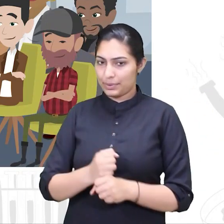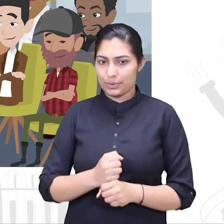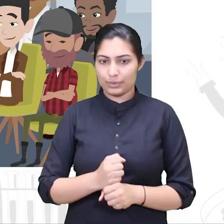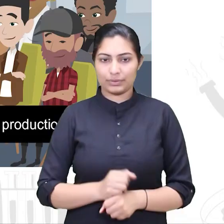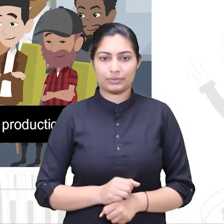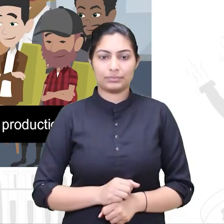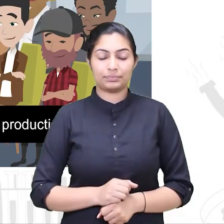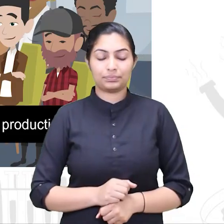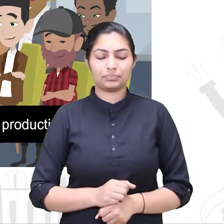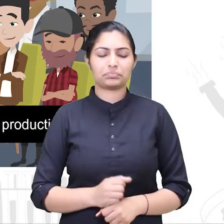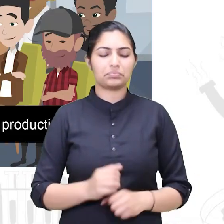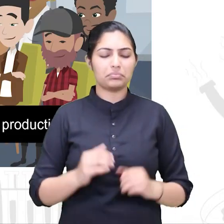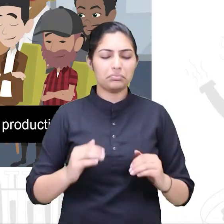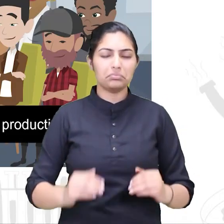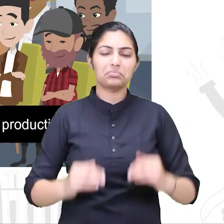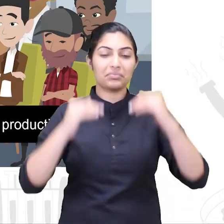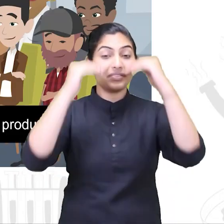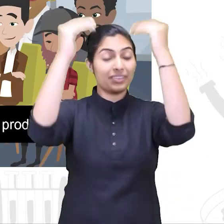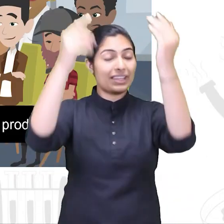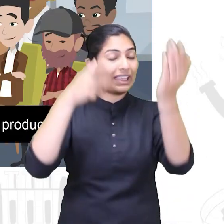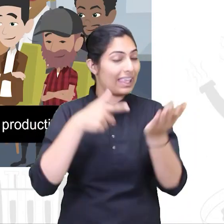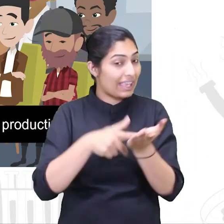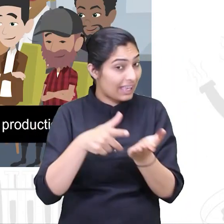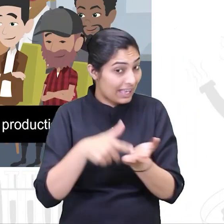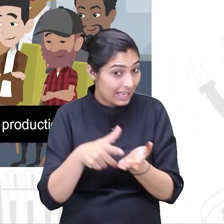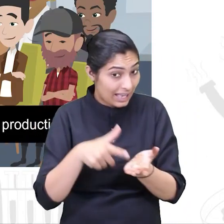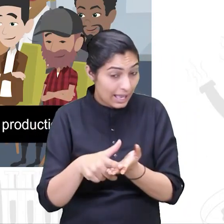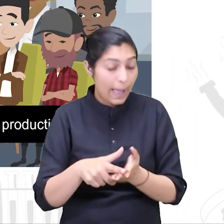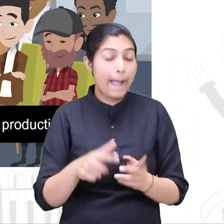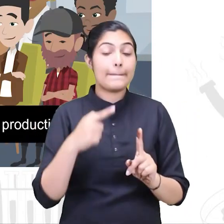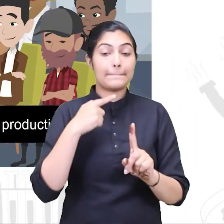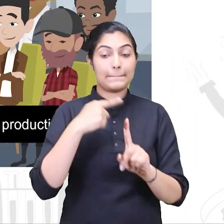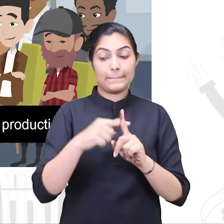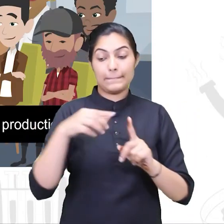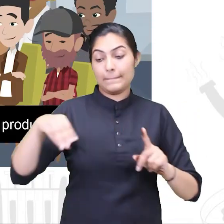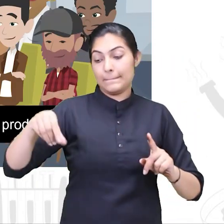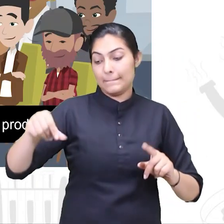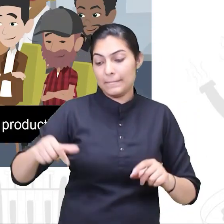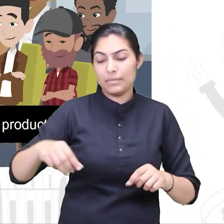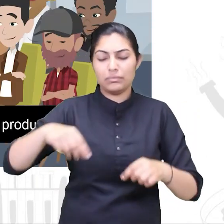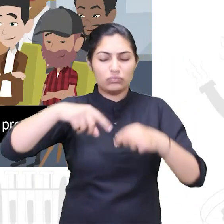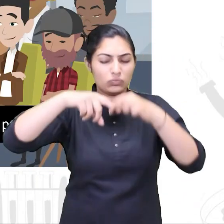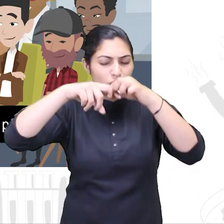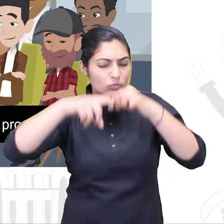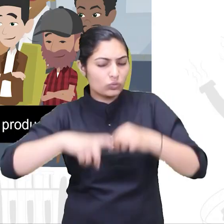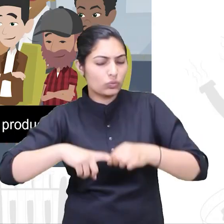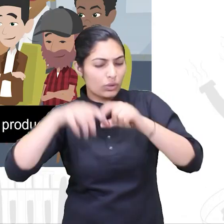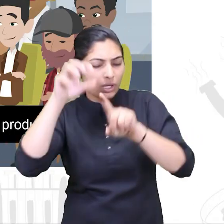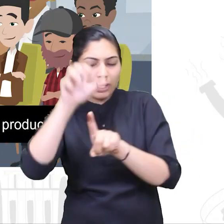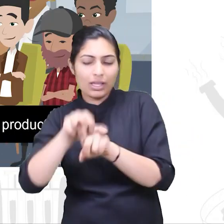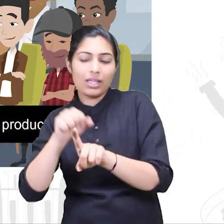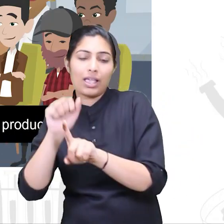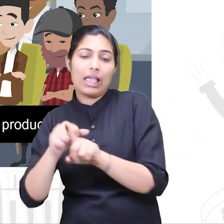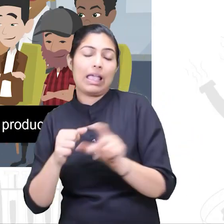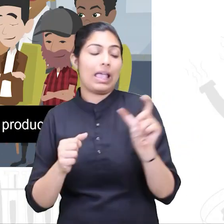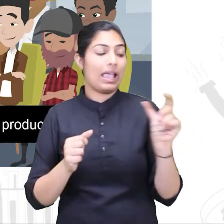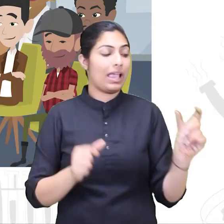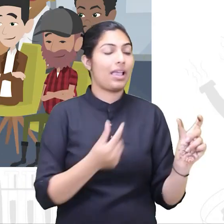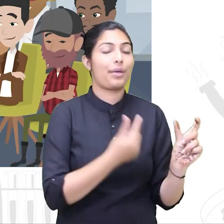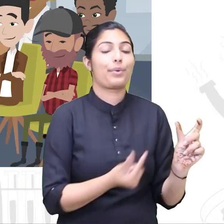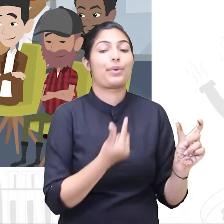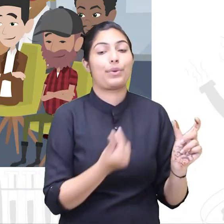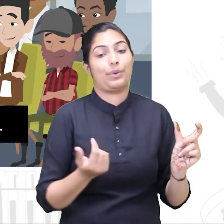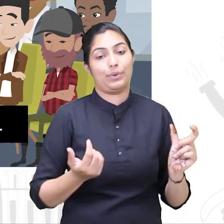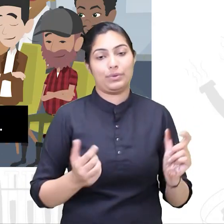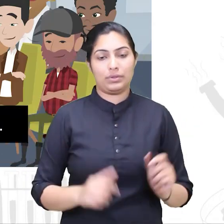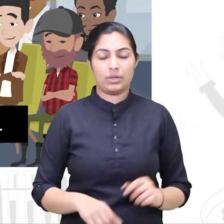गौरी। बेहतर फसल उत्पादन के लिए आप अपनी मिट्टी की सेहत जानने के लिए इस कार्ड का इस्तेमाल कर सकते